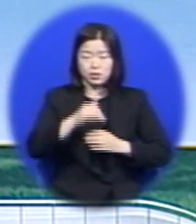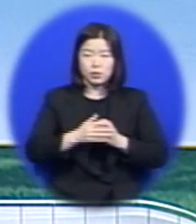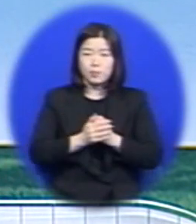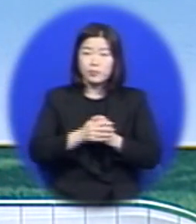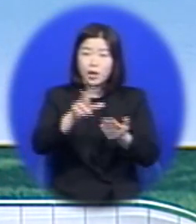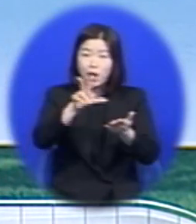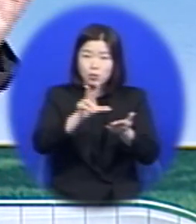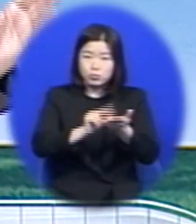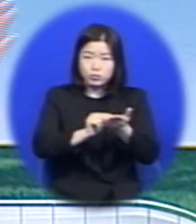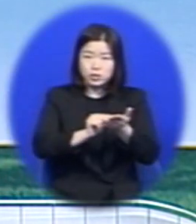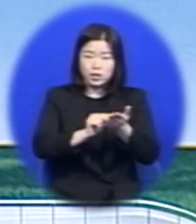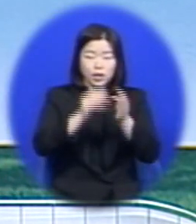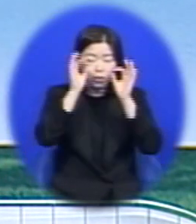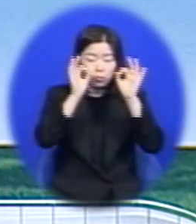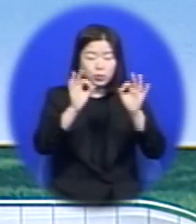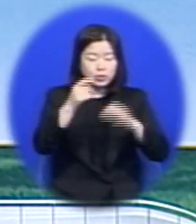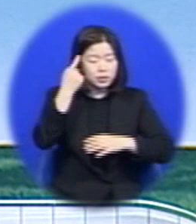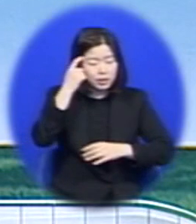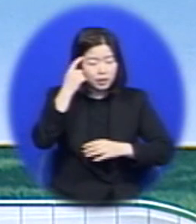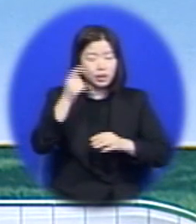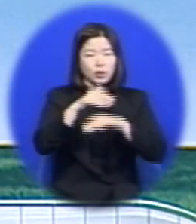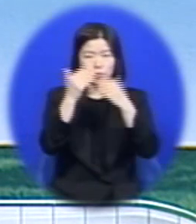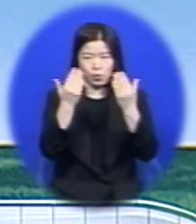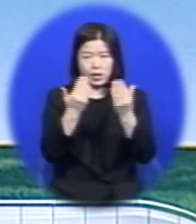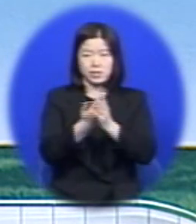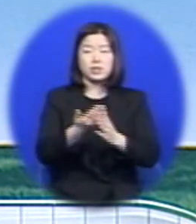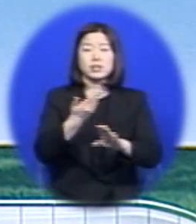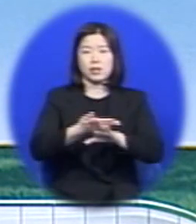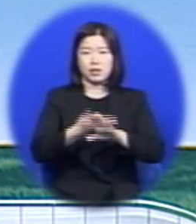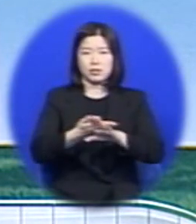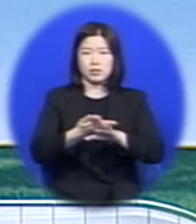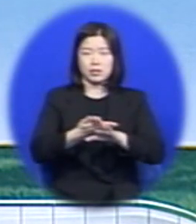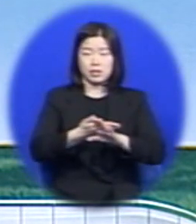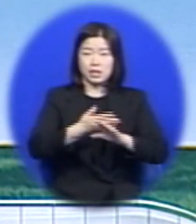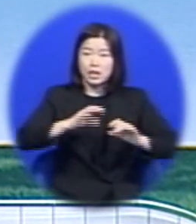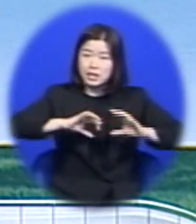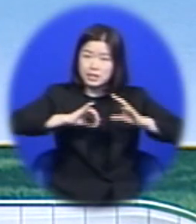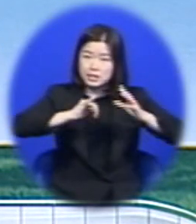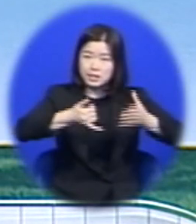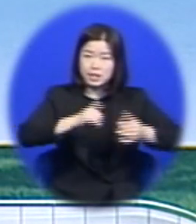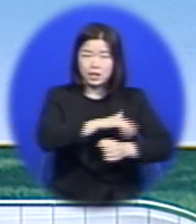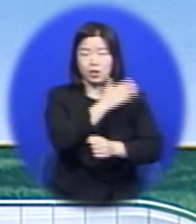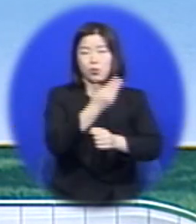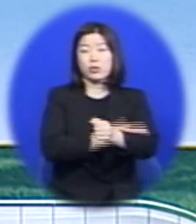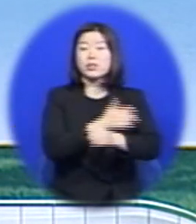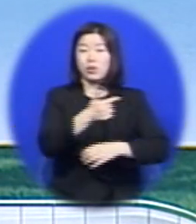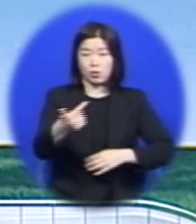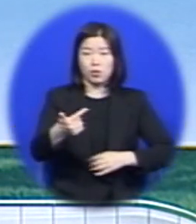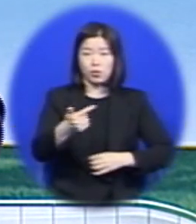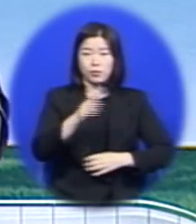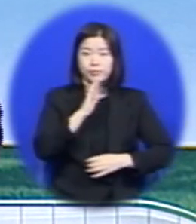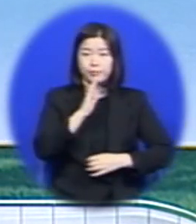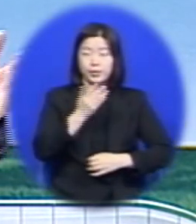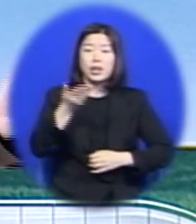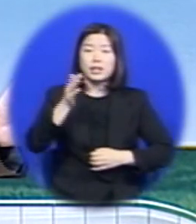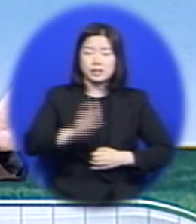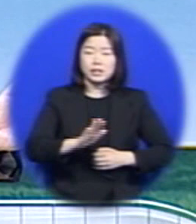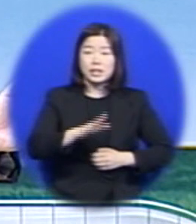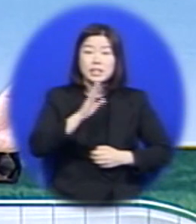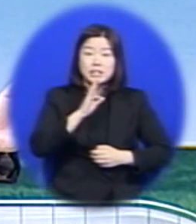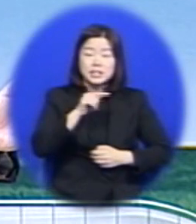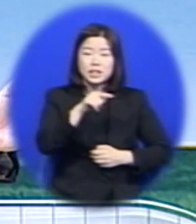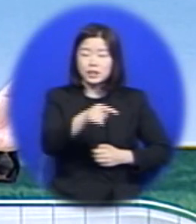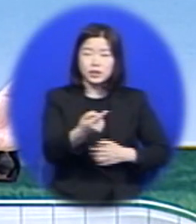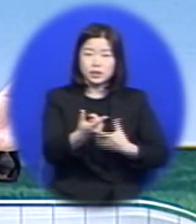문제를 보는 관점이 완전히 달라집니다. 세상의 권세가 크지요. 그러나 실제로 그렇게